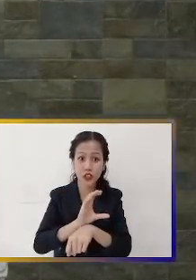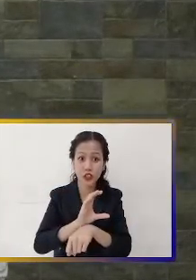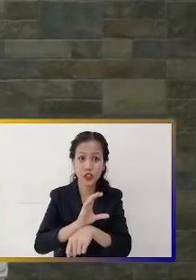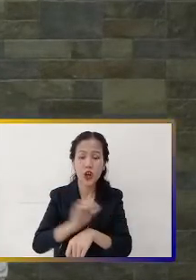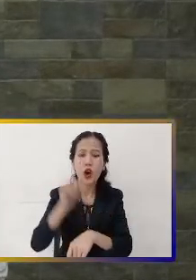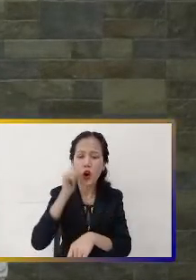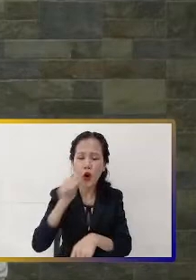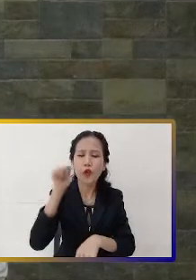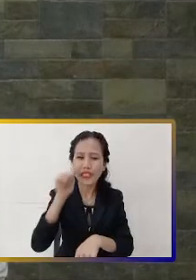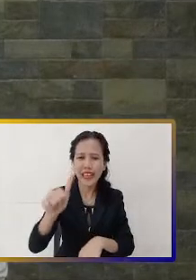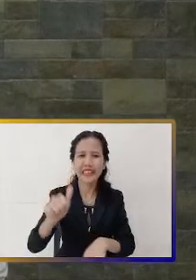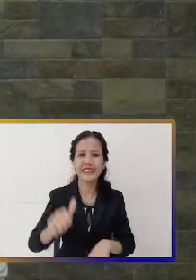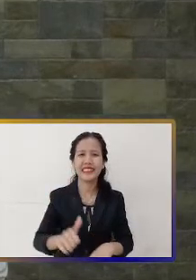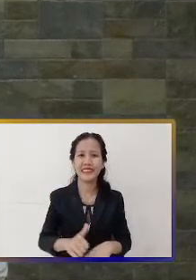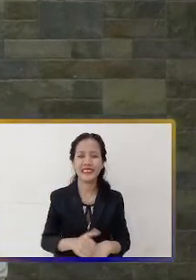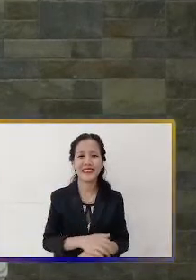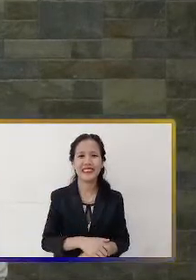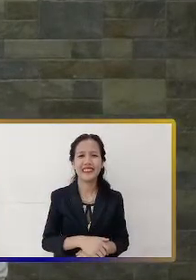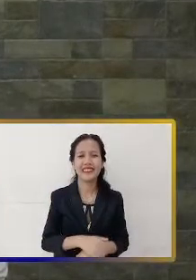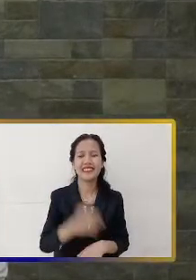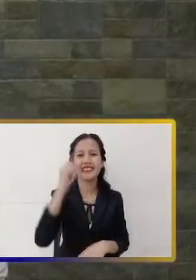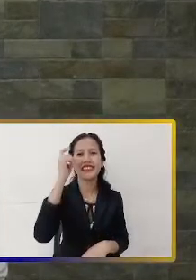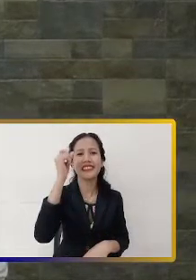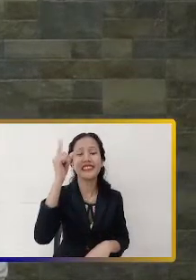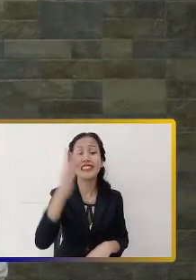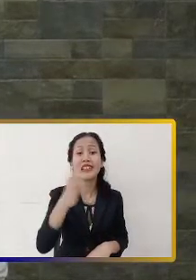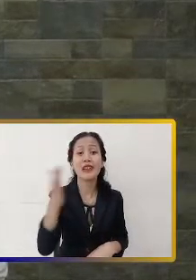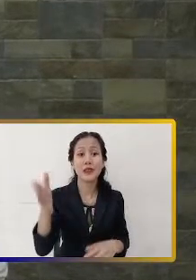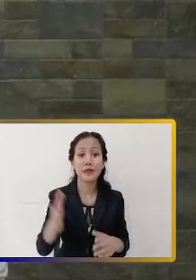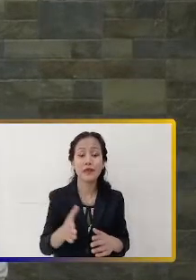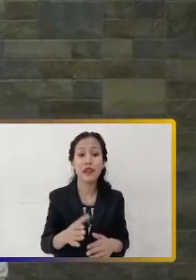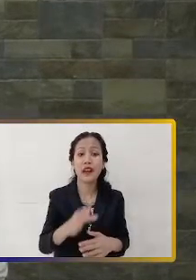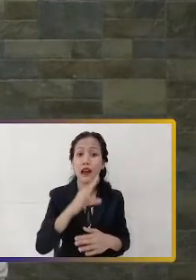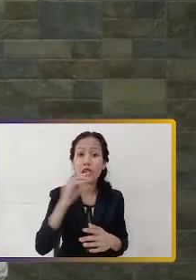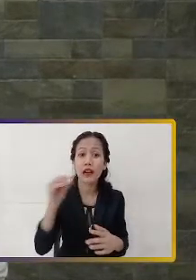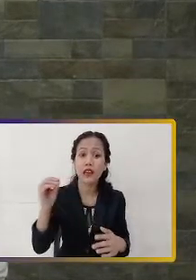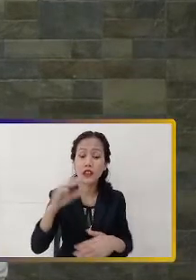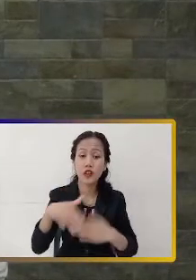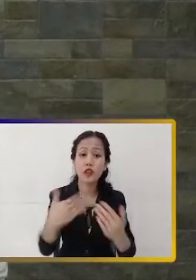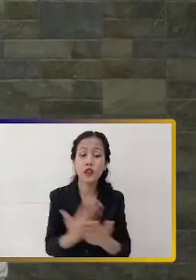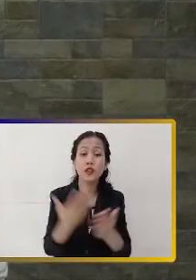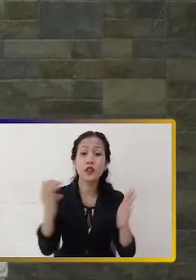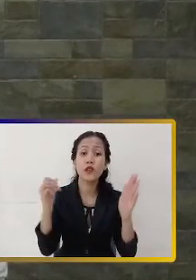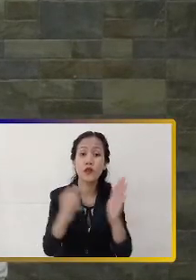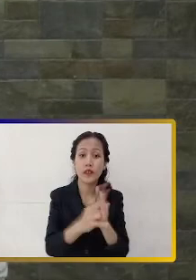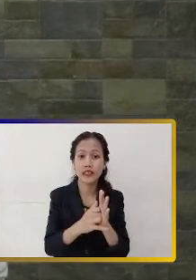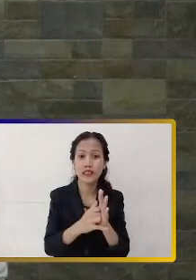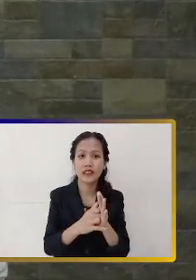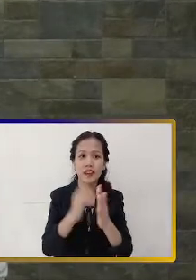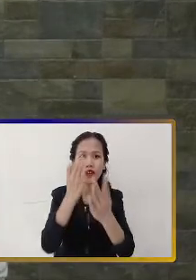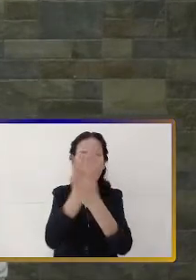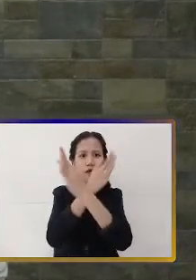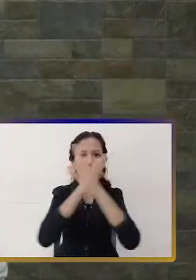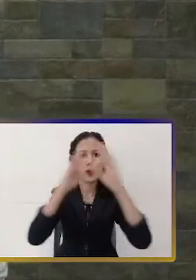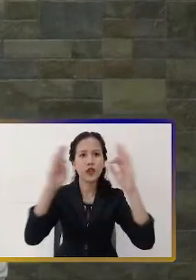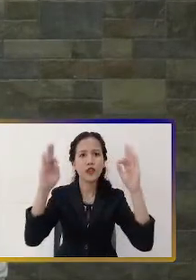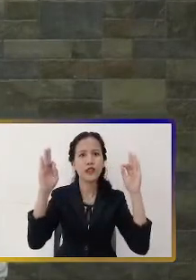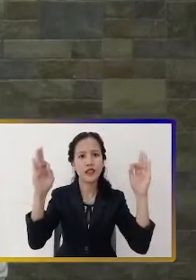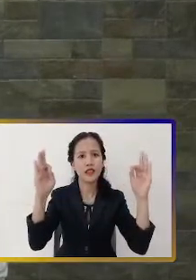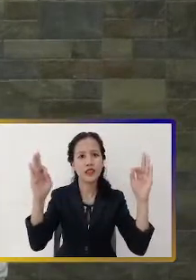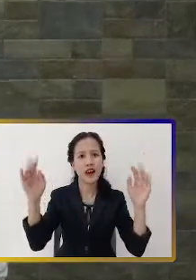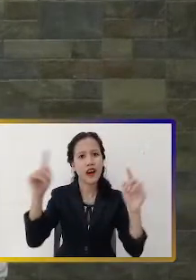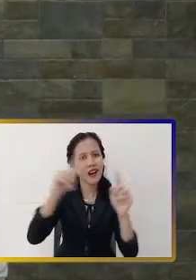yan. Do you understand? At lahat po ng solution na yun, kapatid, ay libre. Hanggang